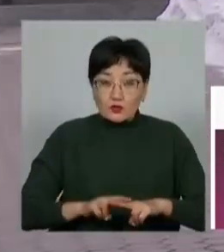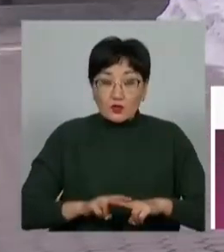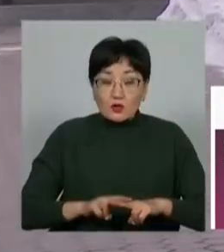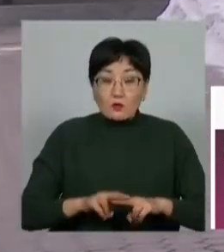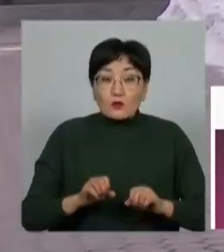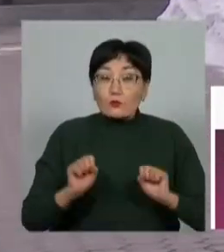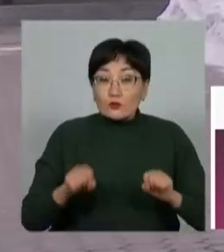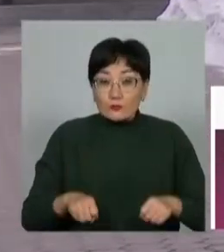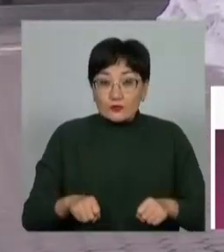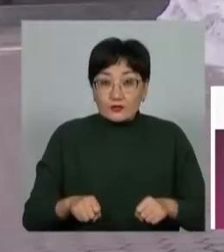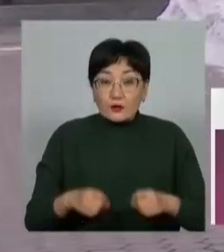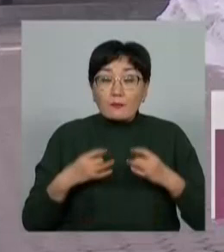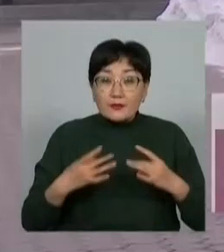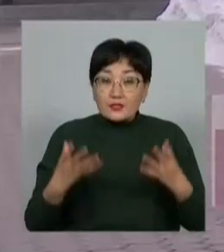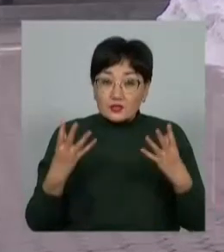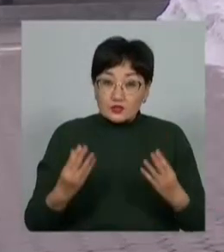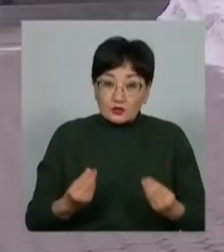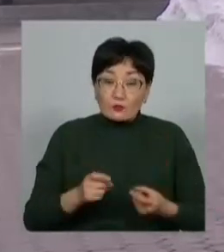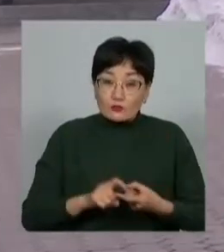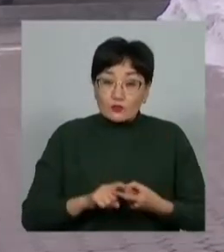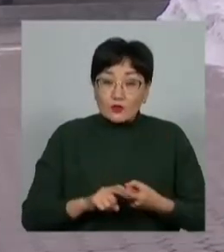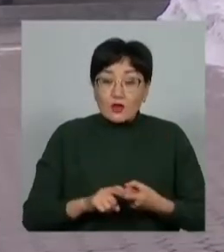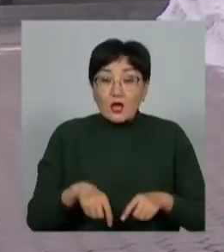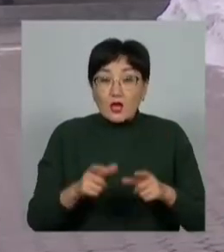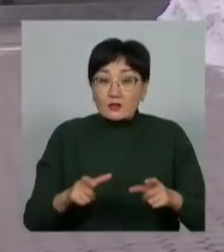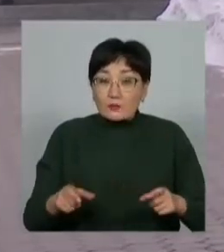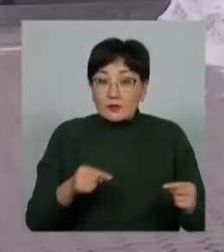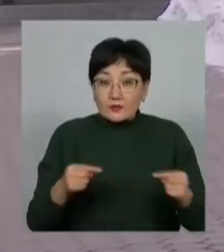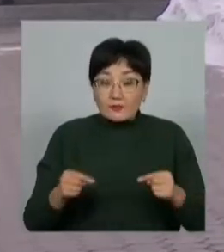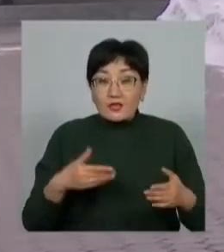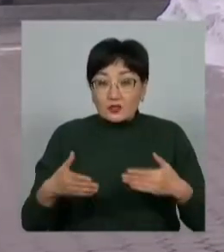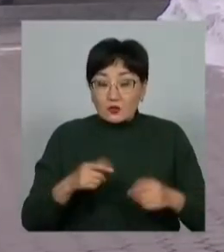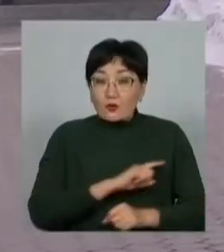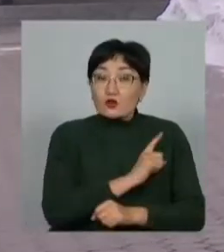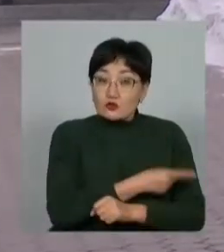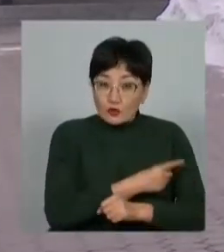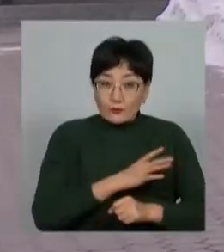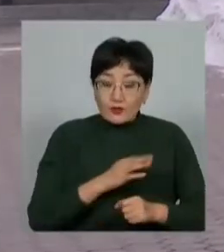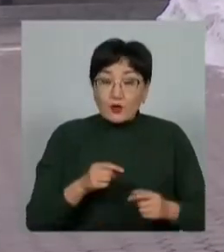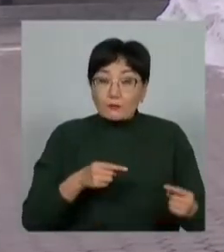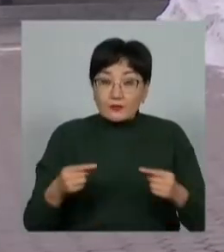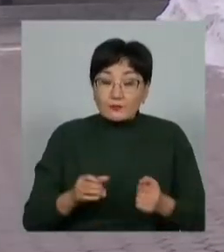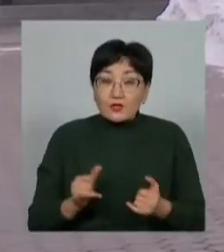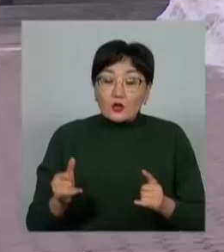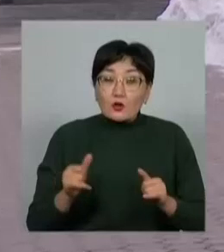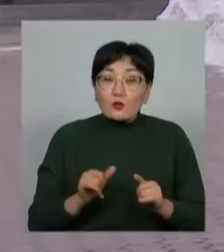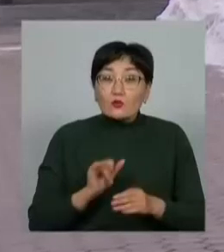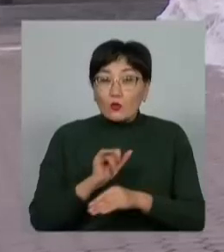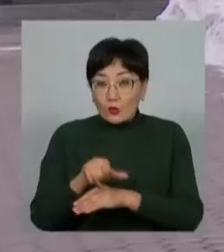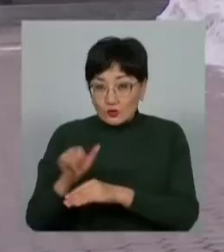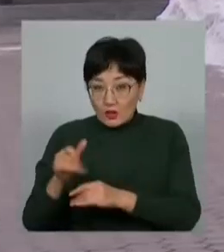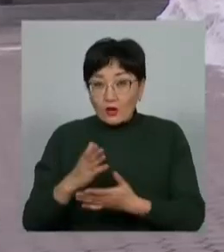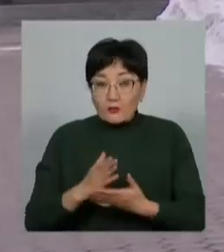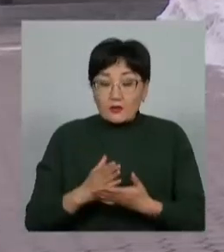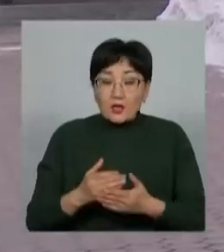ол мүмкін мынау мерекелік күндерге байланысты адамдар бір-бірімен қарым-қатынас күшейіп кетті, бір-біріне қонақ болып кетті.